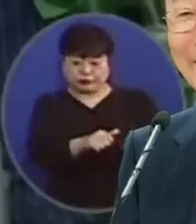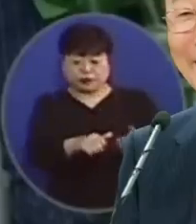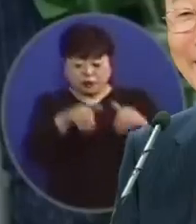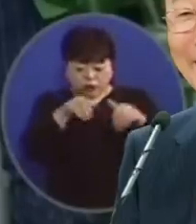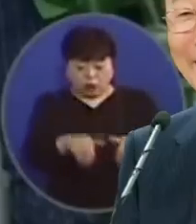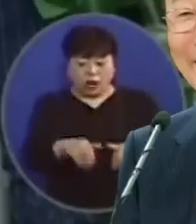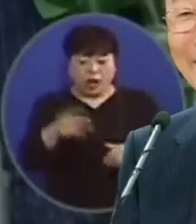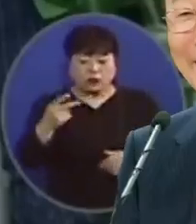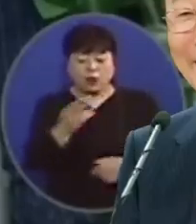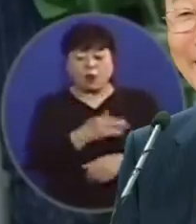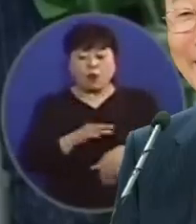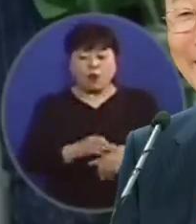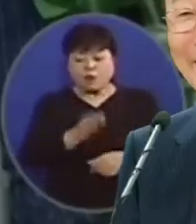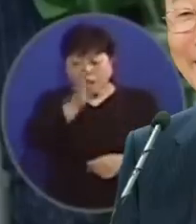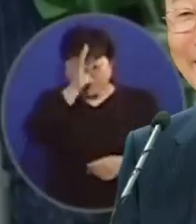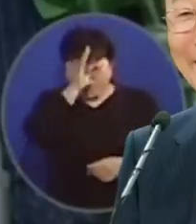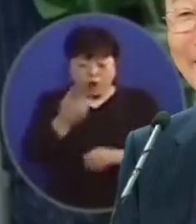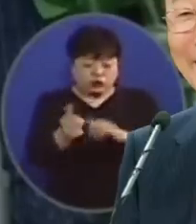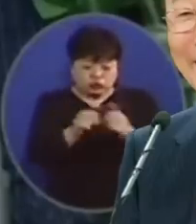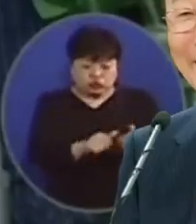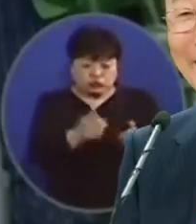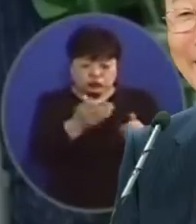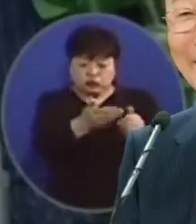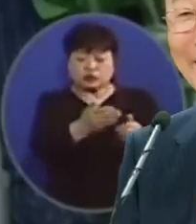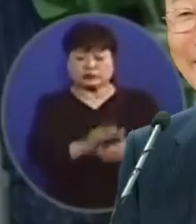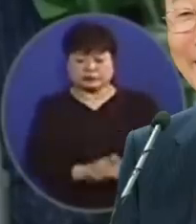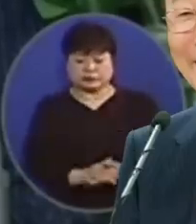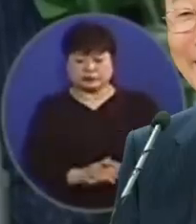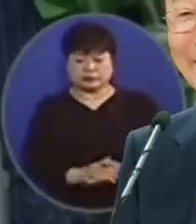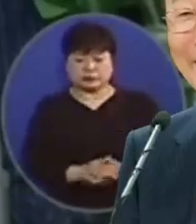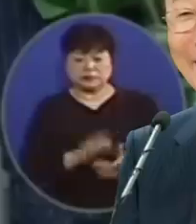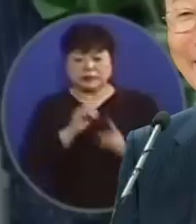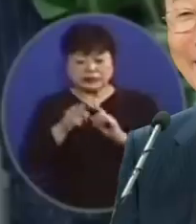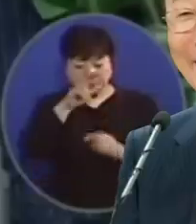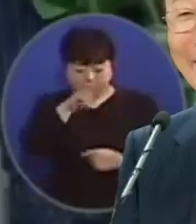노예뿐 아니라 육체의 질병과 죽음도 가져왔습니다. 성경에는